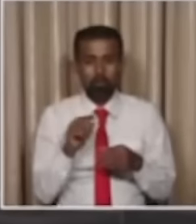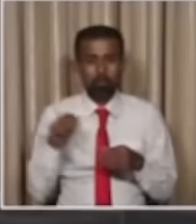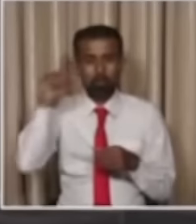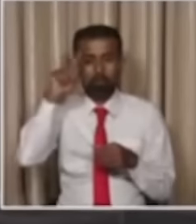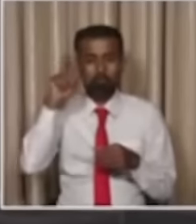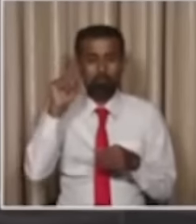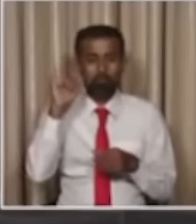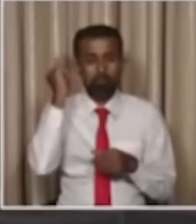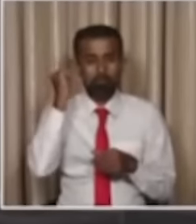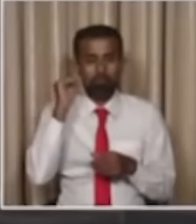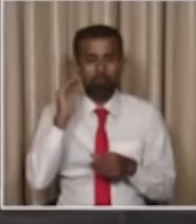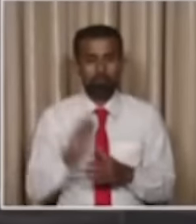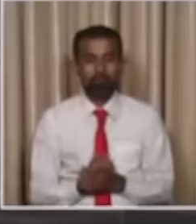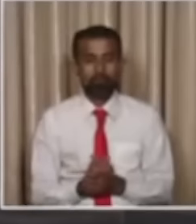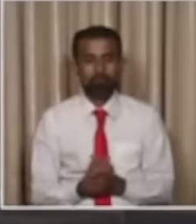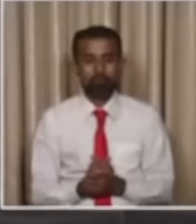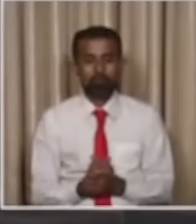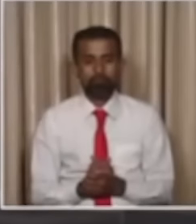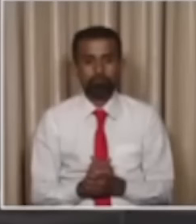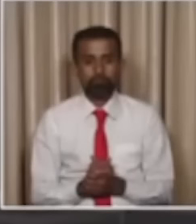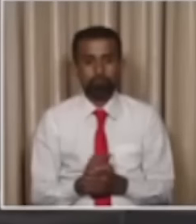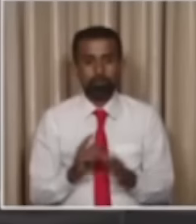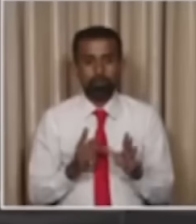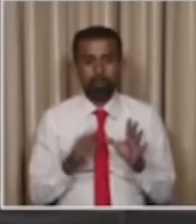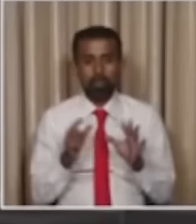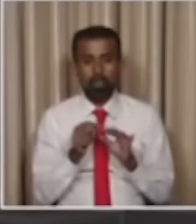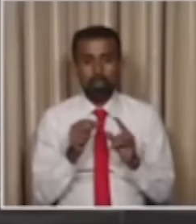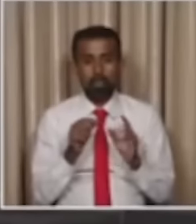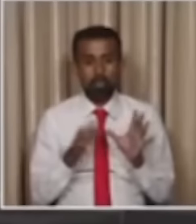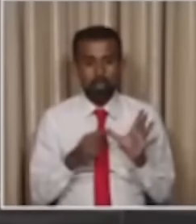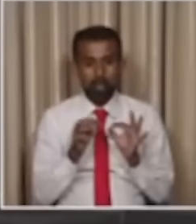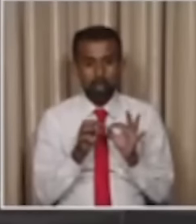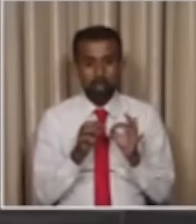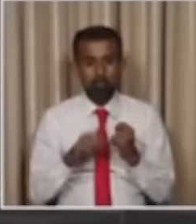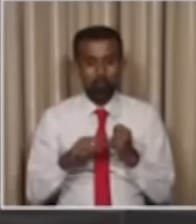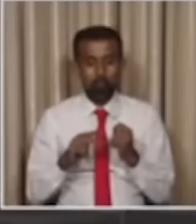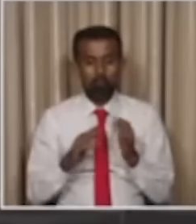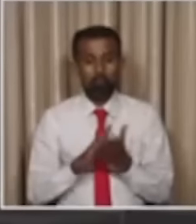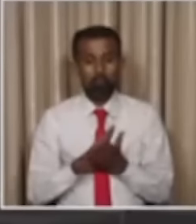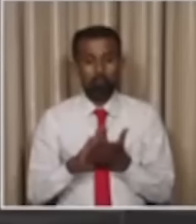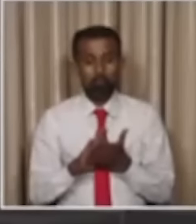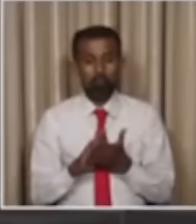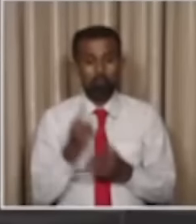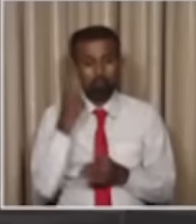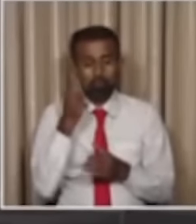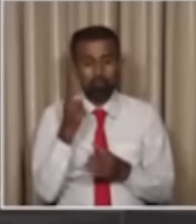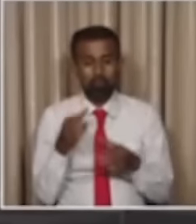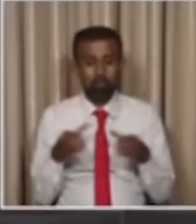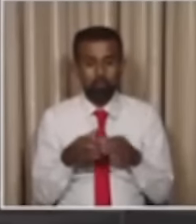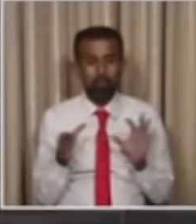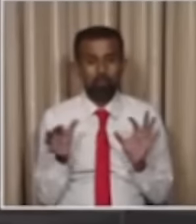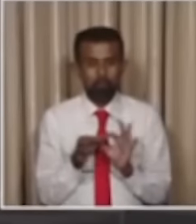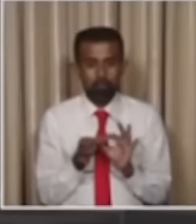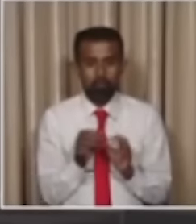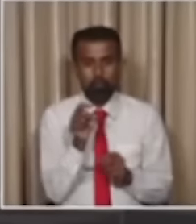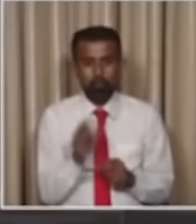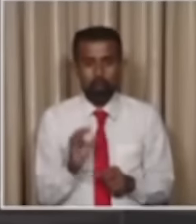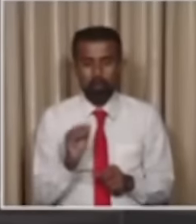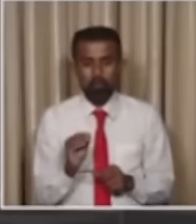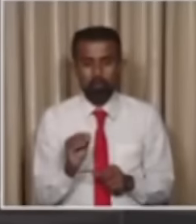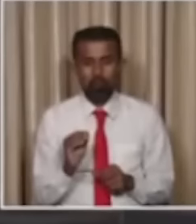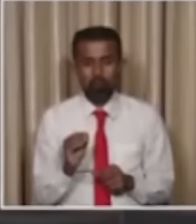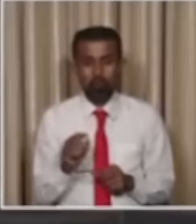බුද්ධ්‍යංශ නිලධාරීන් ඉන්නවා. අබුහින් කියලා කතා කරන පුද්ගලයා බුද්ධ්‍යංශයකට සම්බන්ධ පුද්ගලයන් නම්